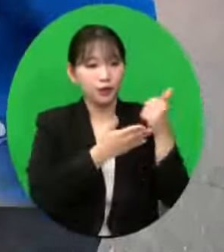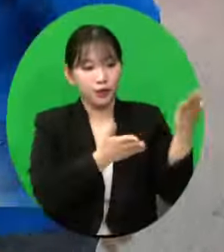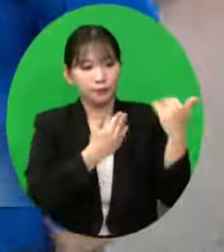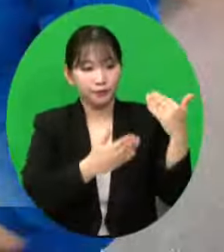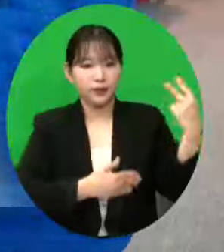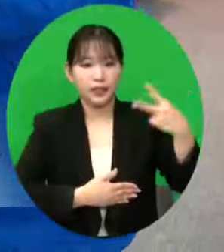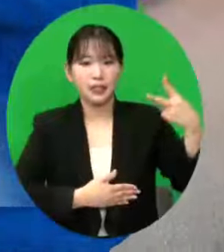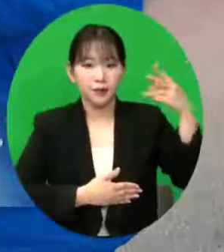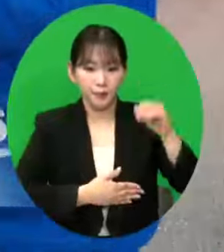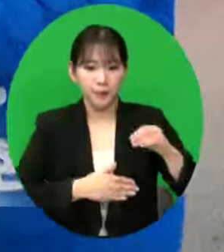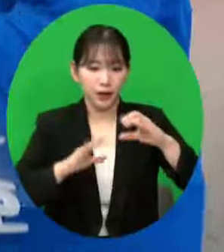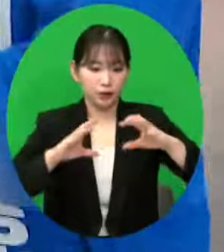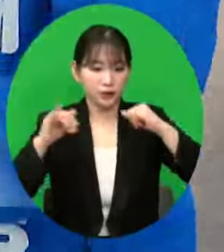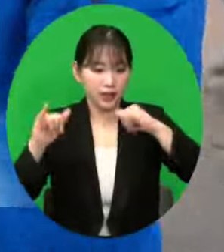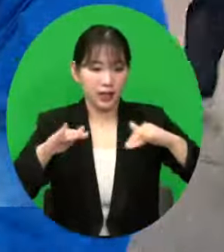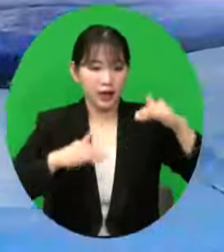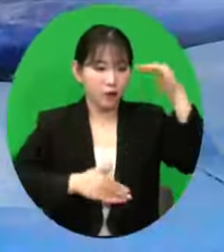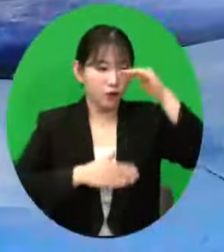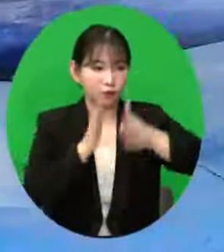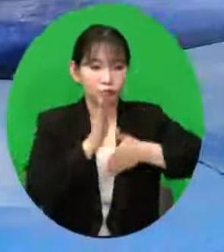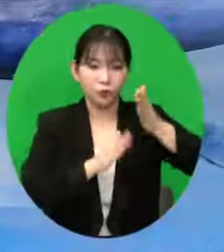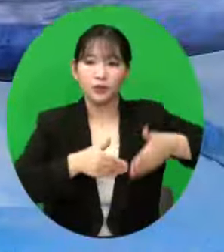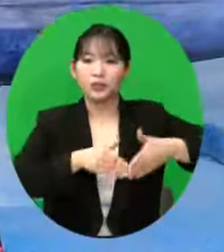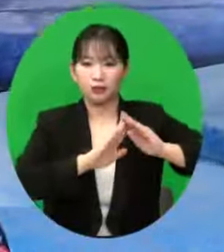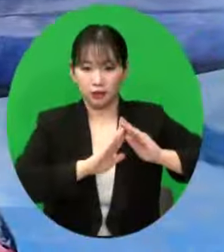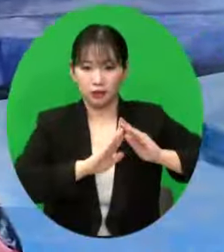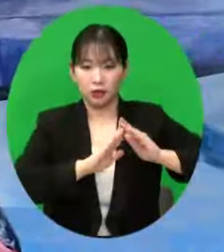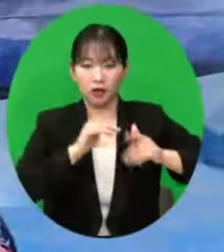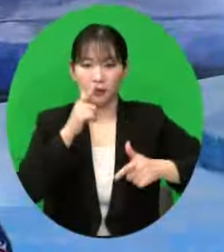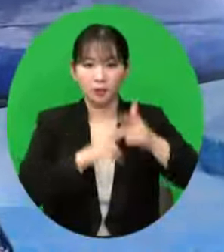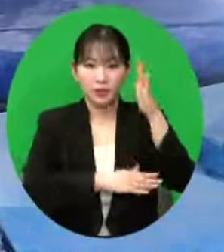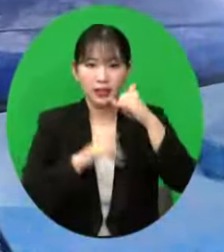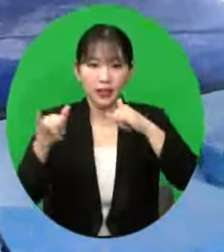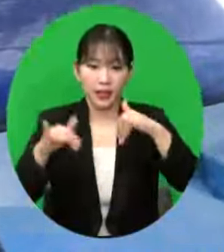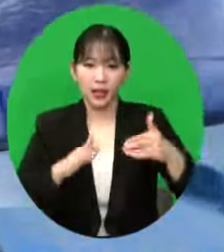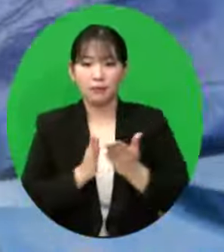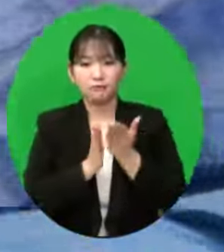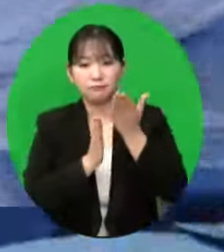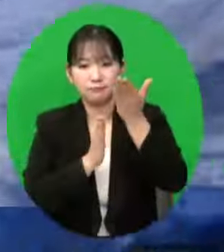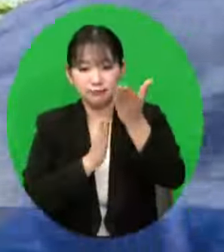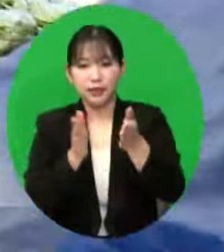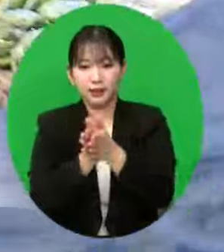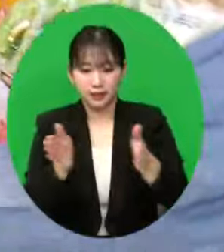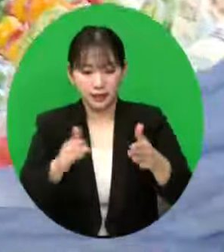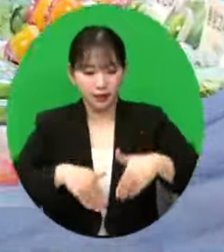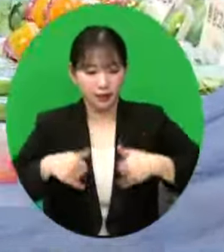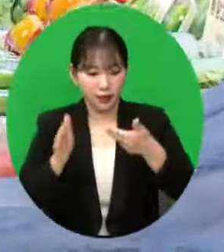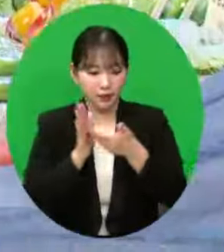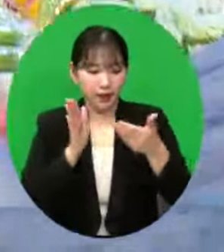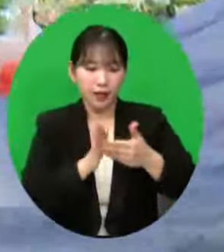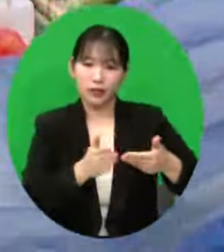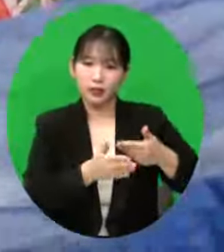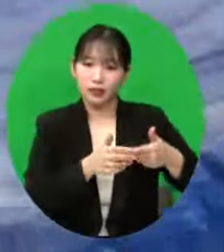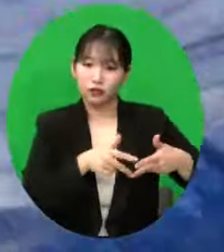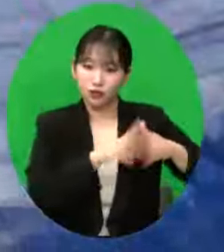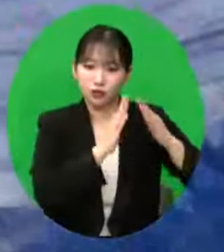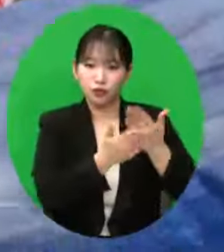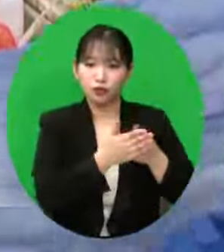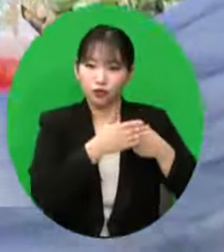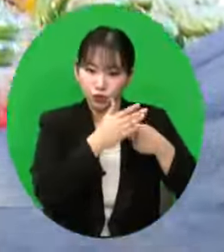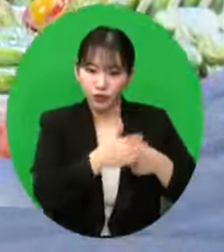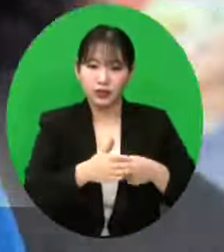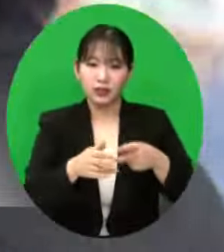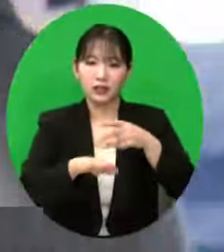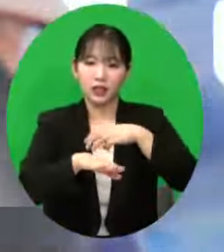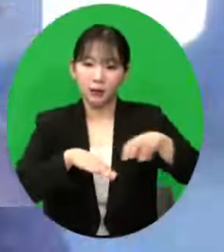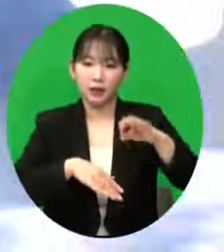2천만 국제해양관광문화도시 건설로 목포 신해항 국제크루즈 취항, 남항 재개발 추진, 삼학도 아트 브릿지